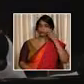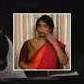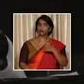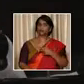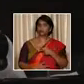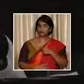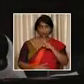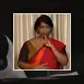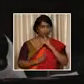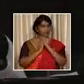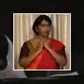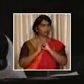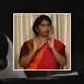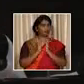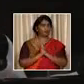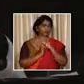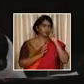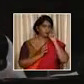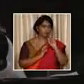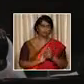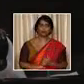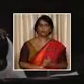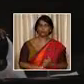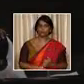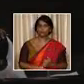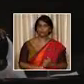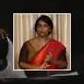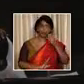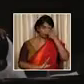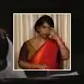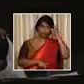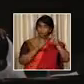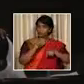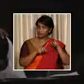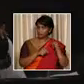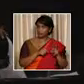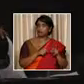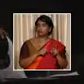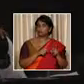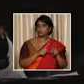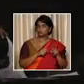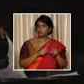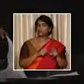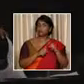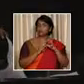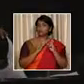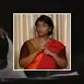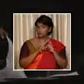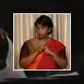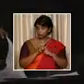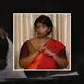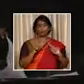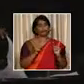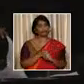இலங்கை துருவமயப்படுத்தப்பட்டிருக்கிறது தமிழர்கள் மீது புரியப்பட்ட இனப்படுகொலையும் அவர்கள் மீது மேற்கொள்ளப்பட்ட யுத்தம் என்பதும் இலங்கையிலே சிங்கள